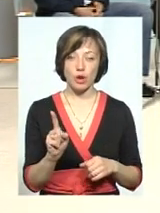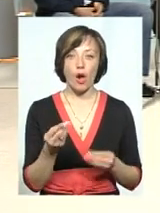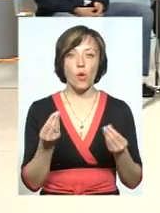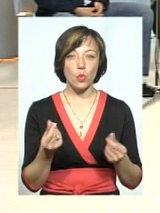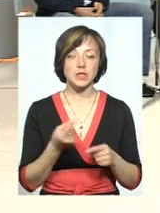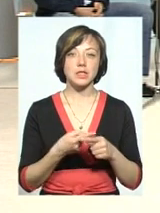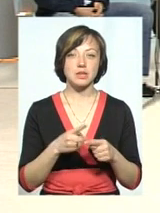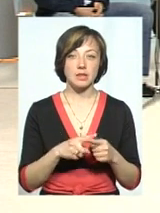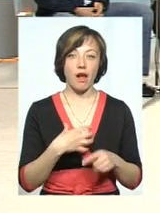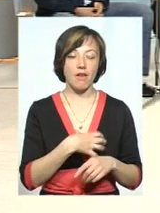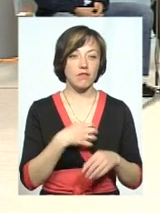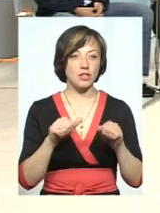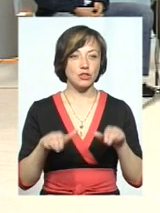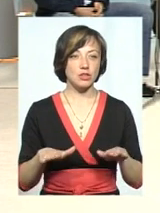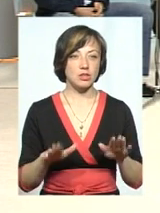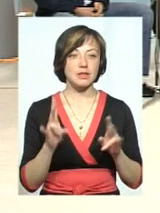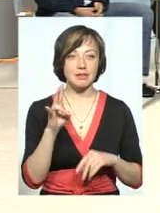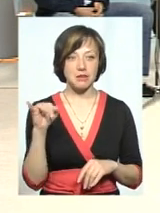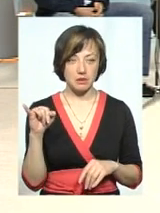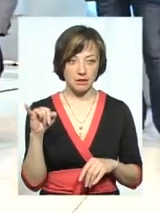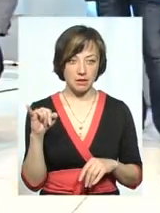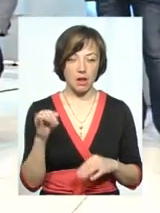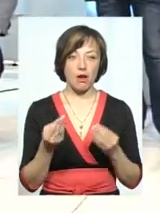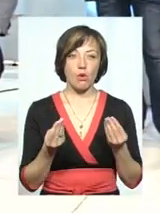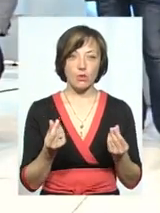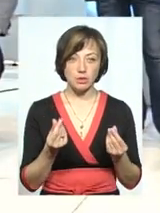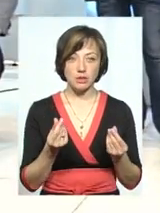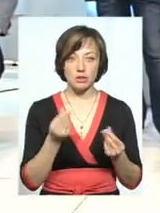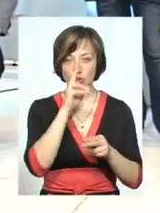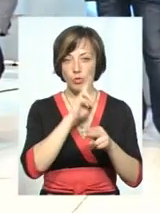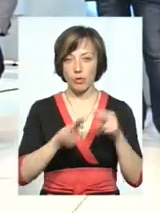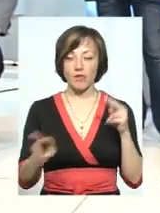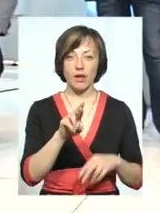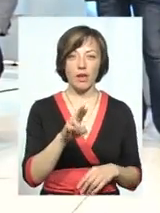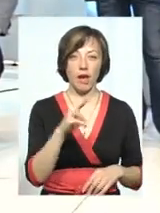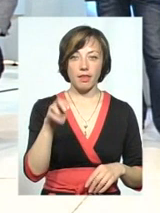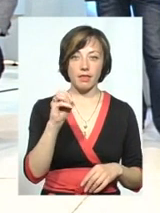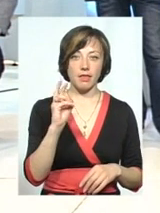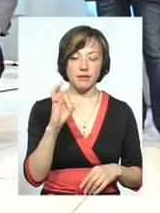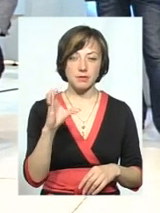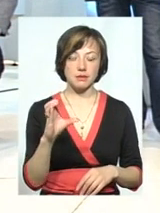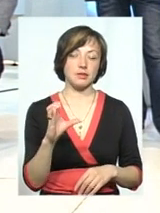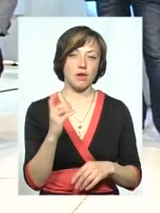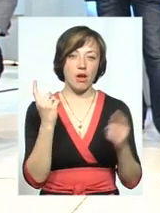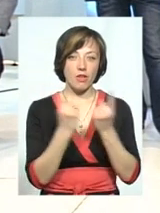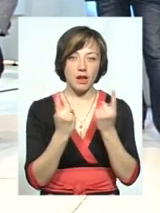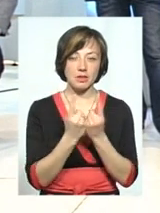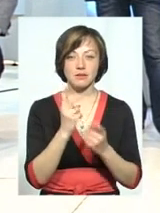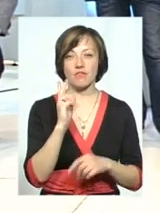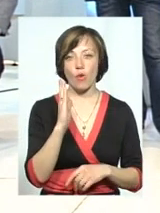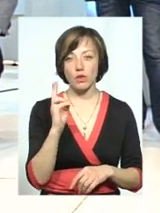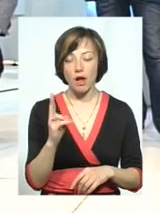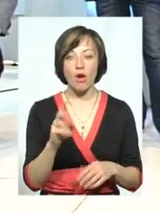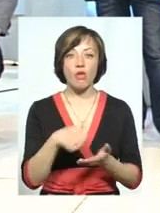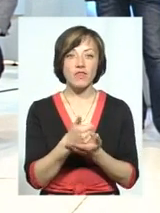гроші – це вирішально. Ні, мені здається, гроші, які загубив Яндекс, там ВКонтакті, Однокласники і так далі, тому подібне. Це 10-те питання.